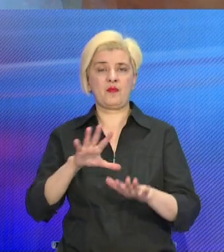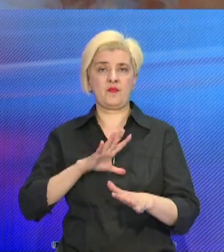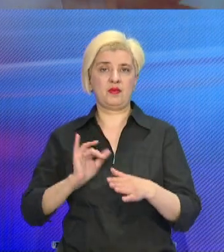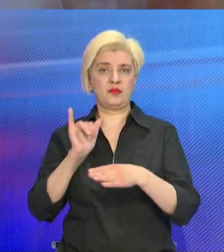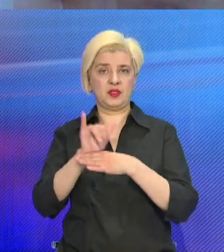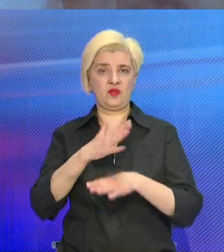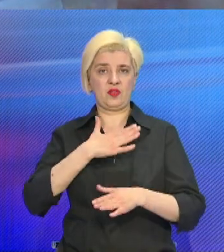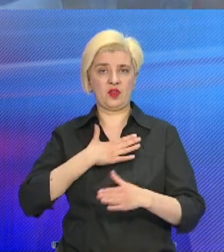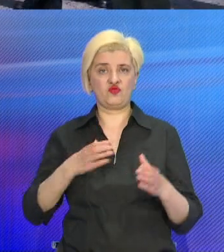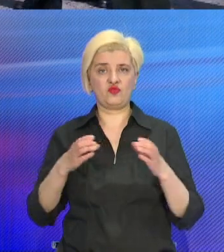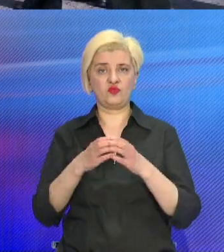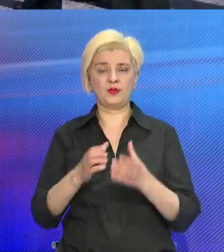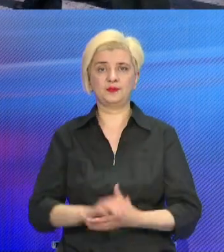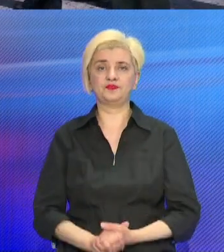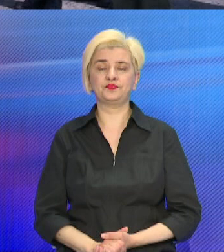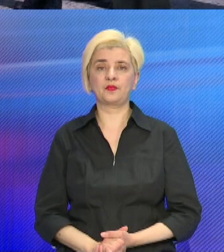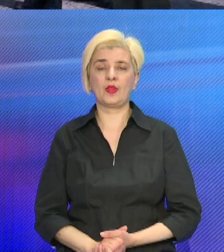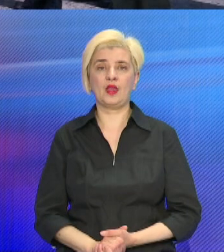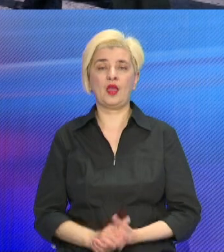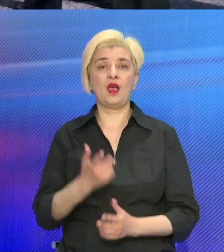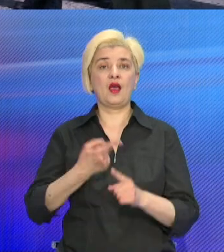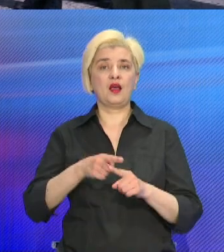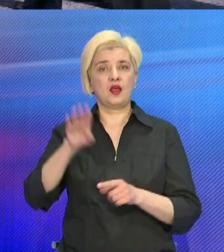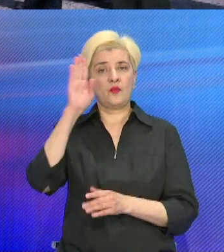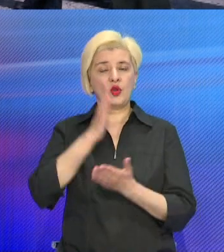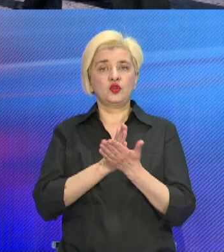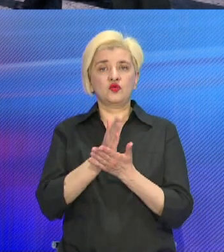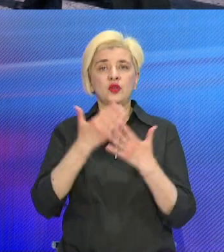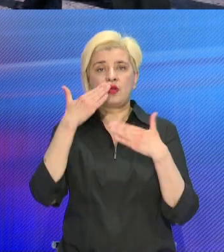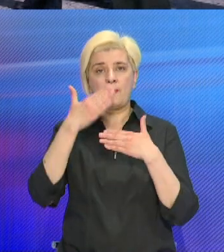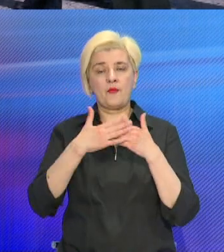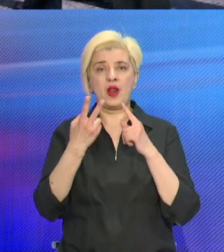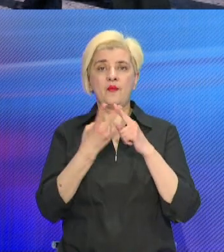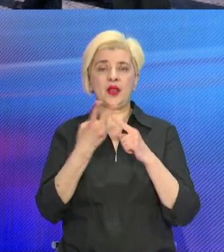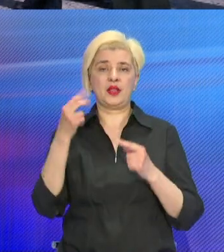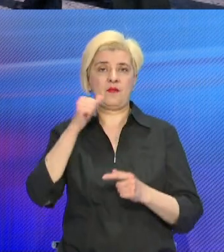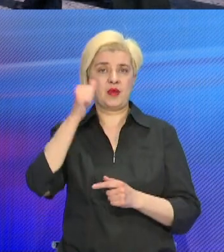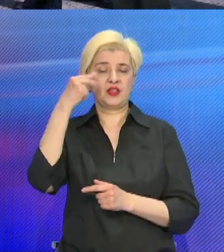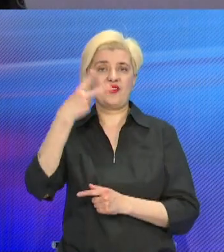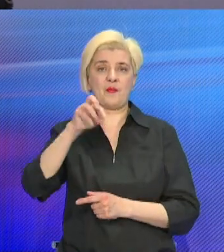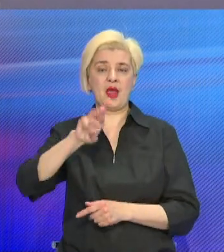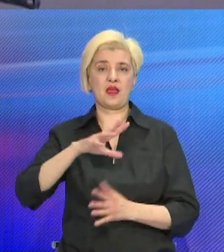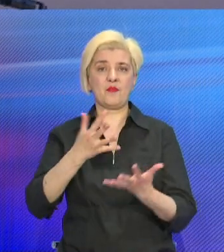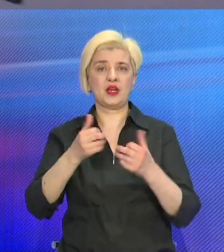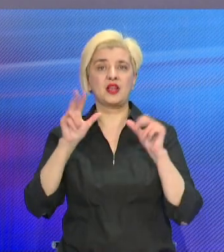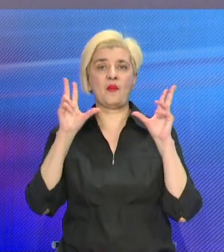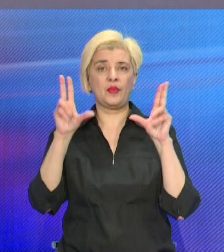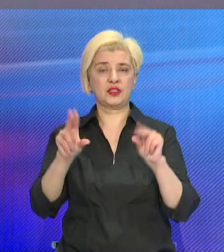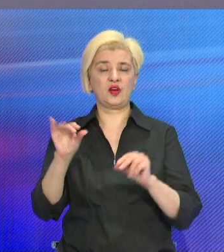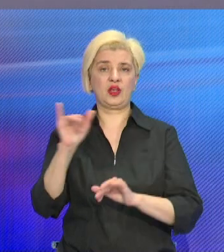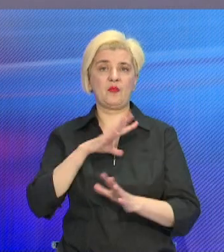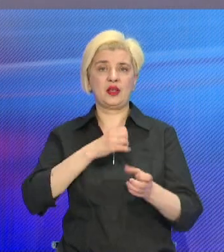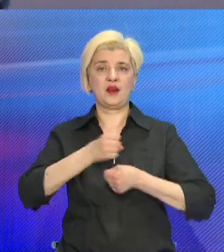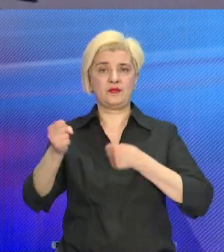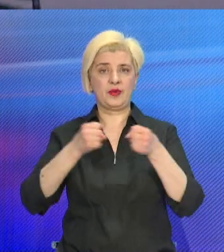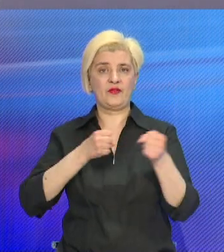группа. Гэтыя юнакі служаць ужо амаль паўтара месяца. 20 мая яны прынялі прысягу і былі размеркаваны па